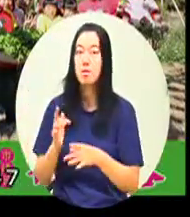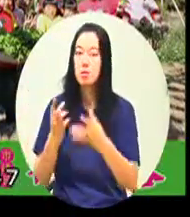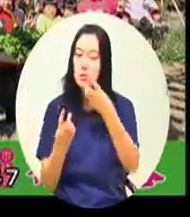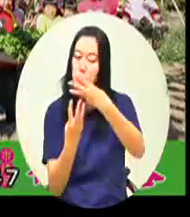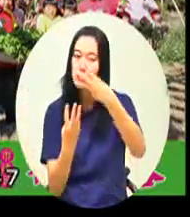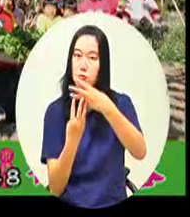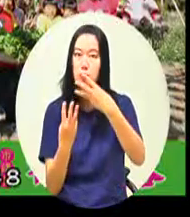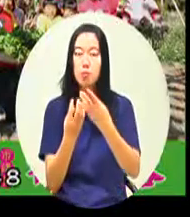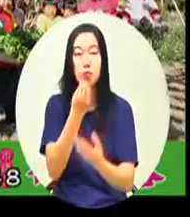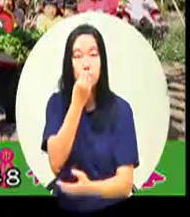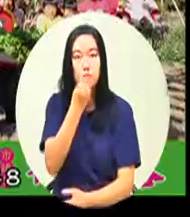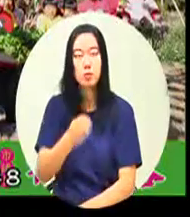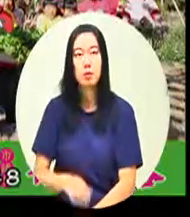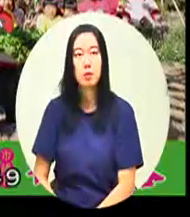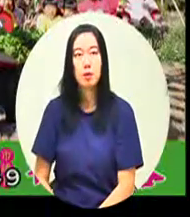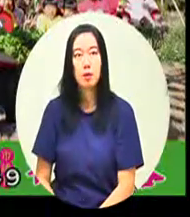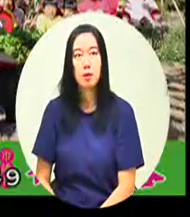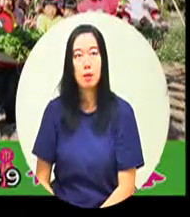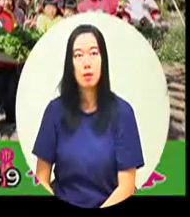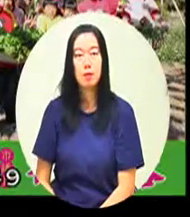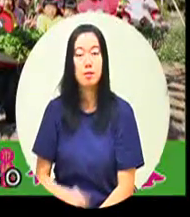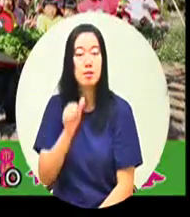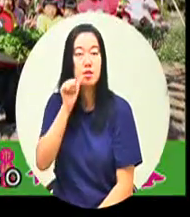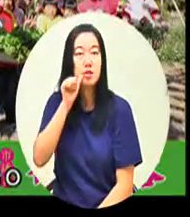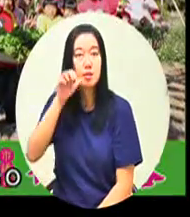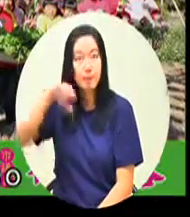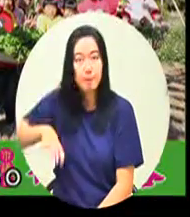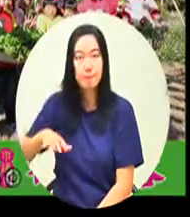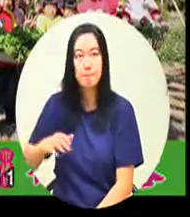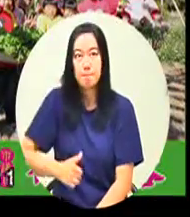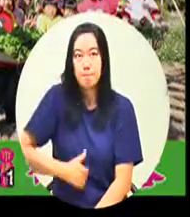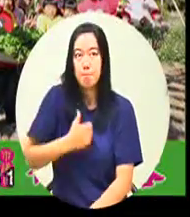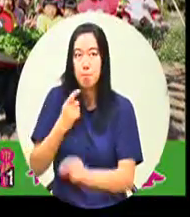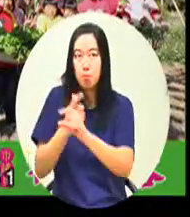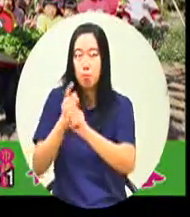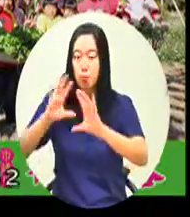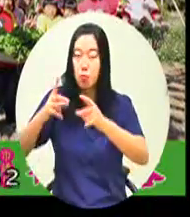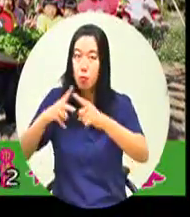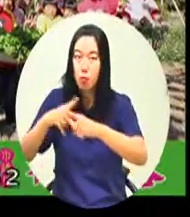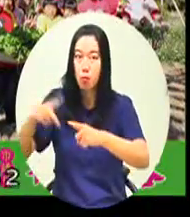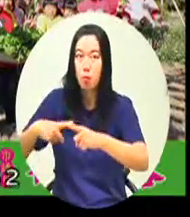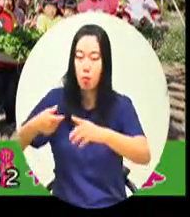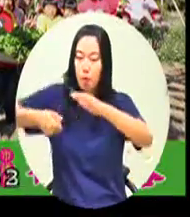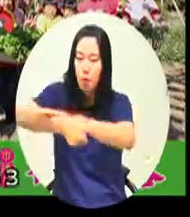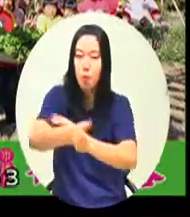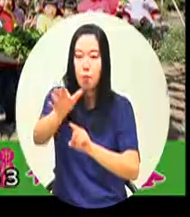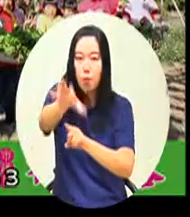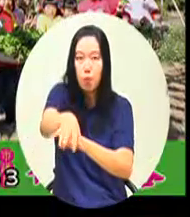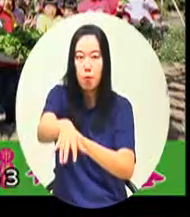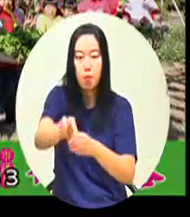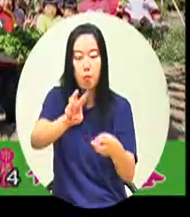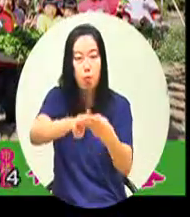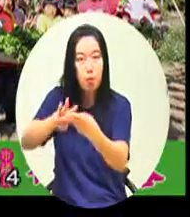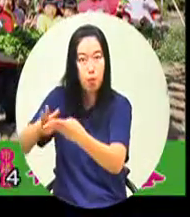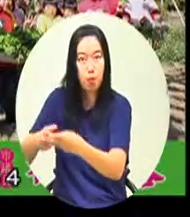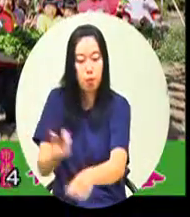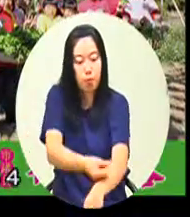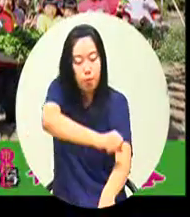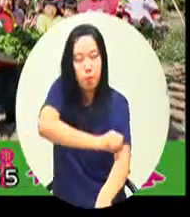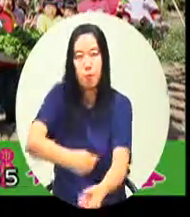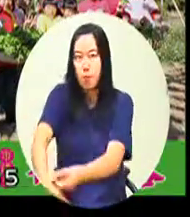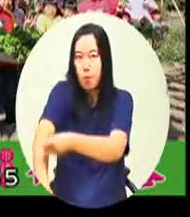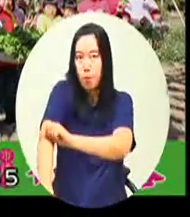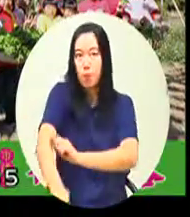那苗栗县他的城中国小学生踏入田地，挽起衣袖，亲